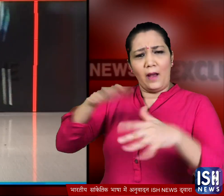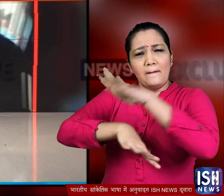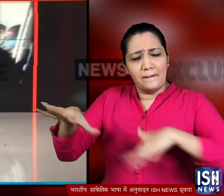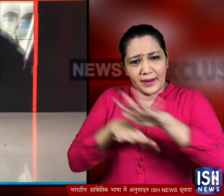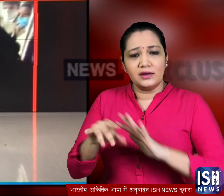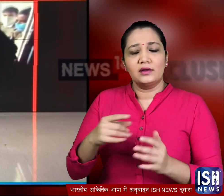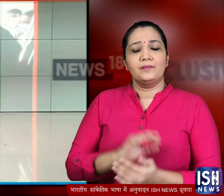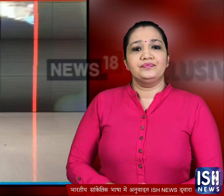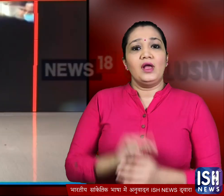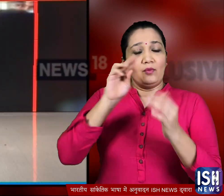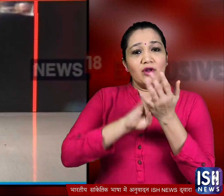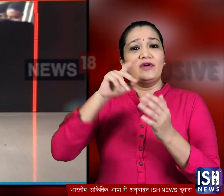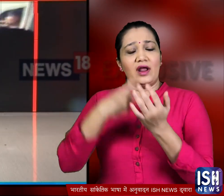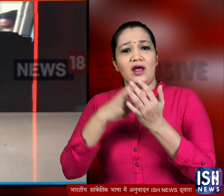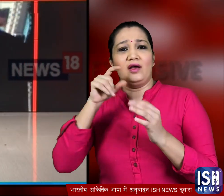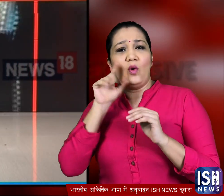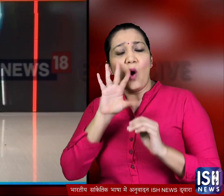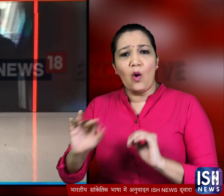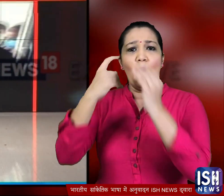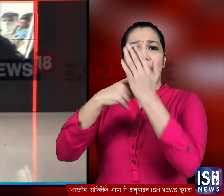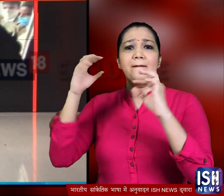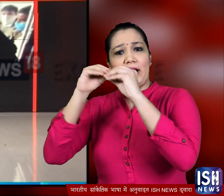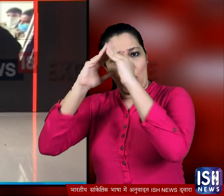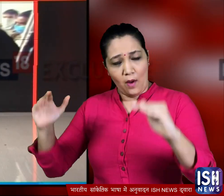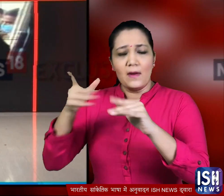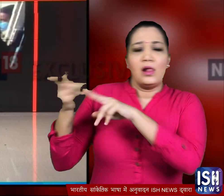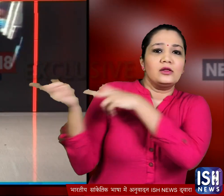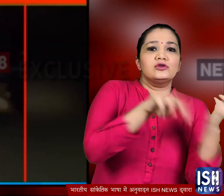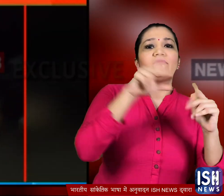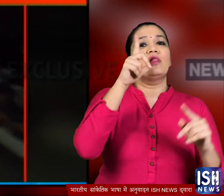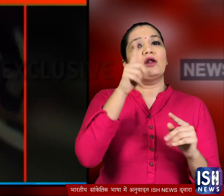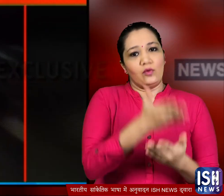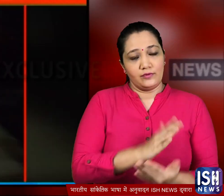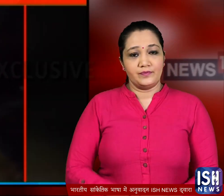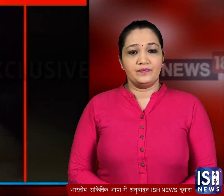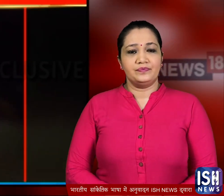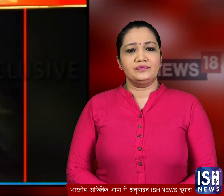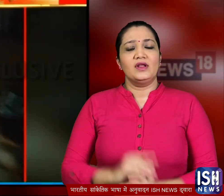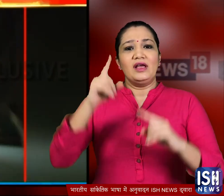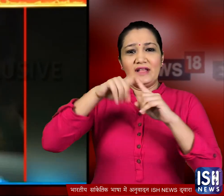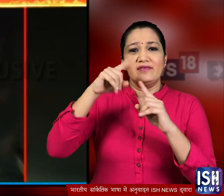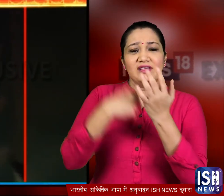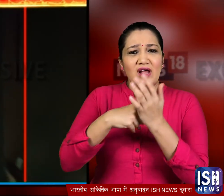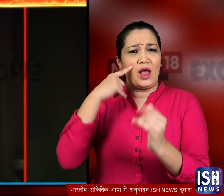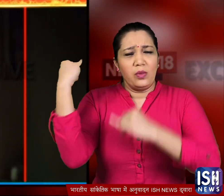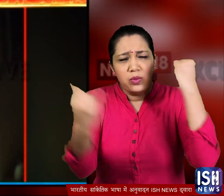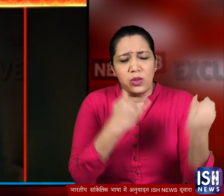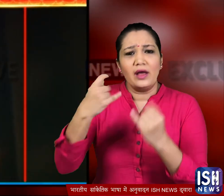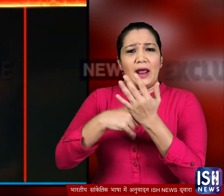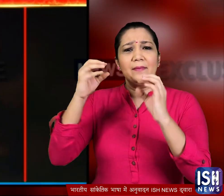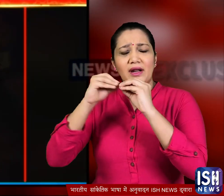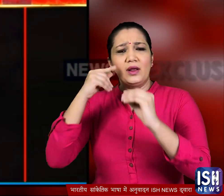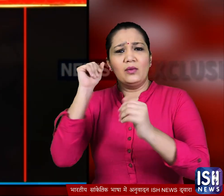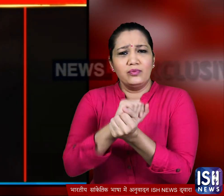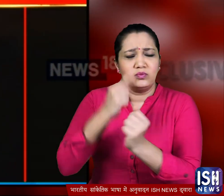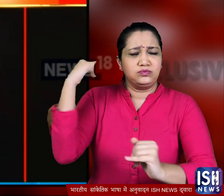राना रायबरेली के रहने वाले हैं, लेकिन अब उनका परिवार लखनऊ में रहता है। यही वजह रही कि तबरेज राना की तलाश में रायबरेली